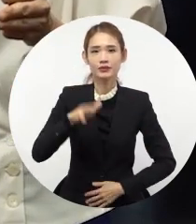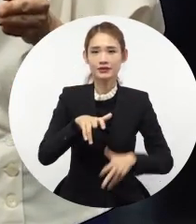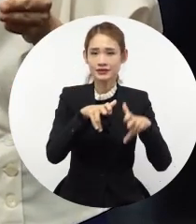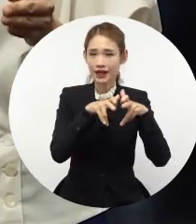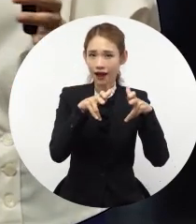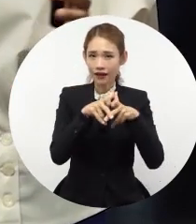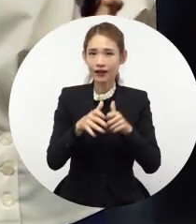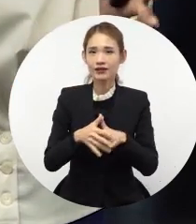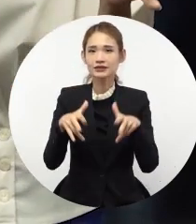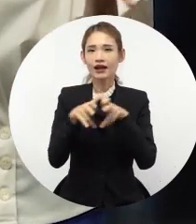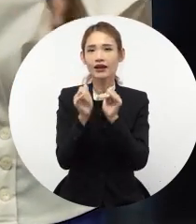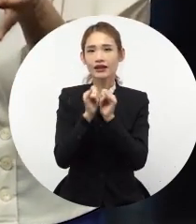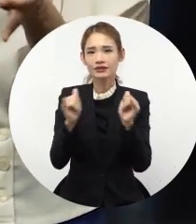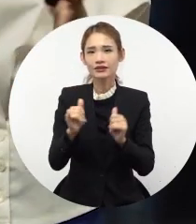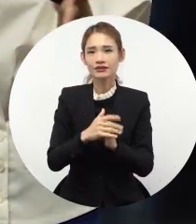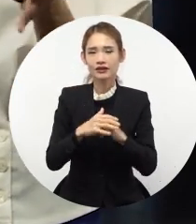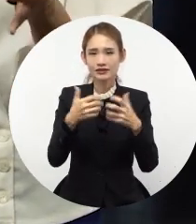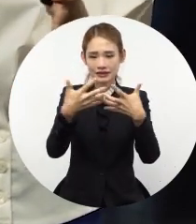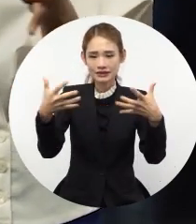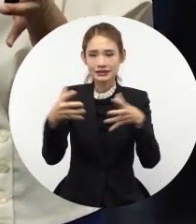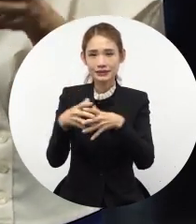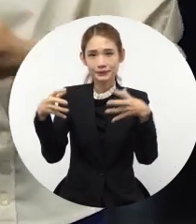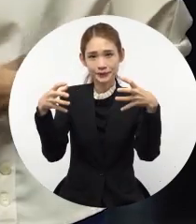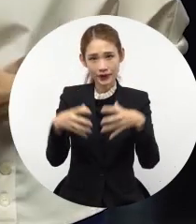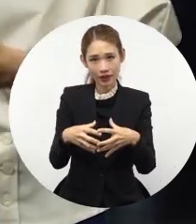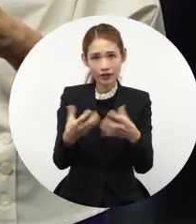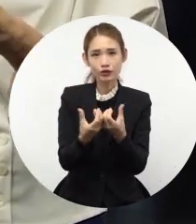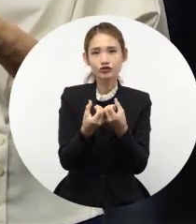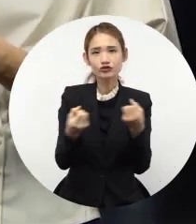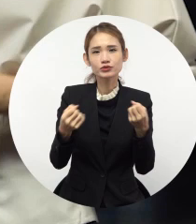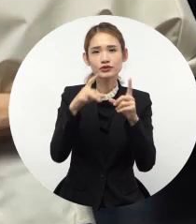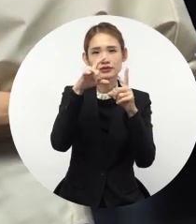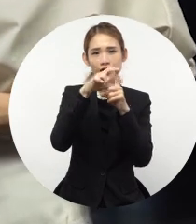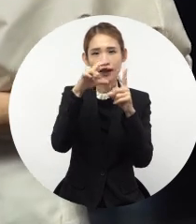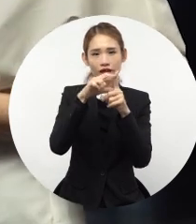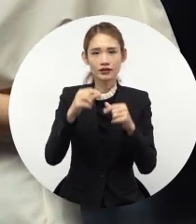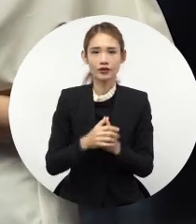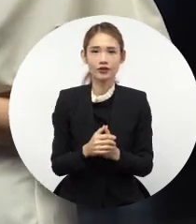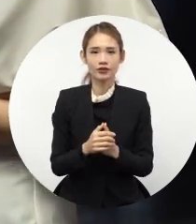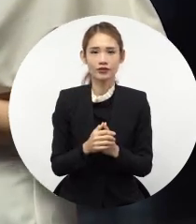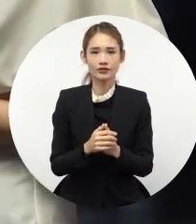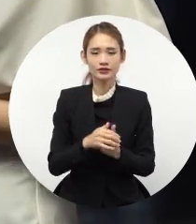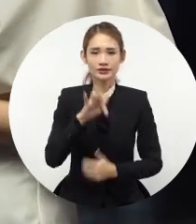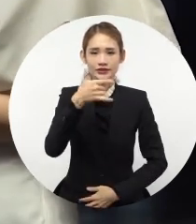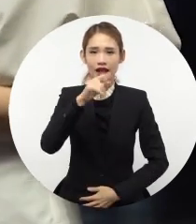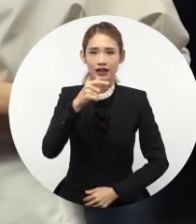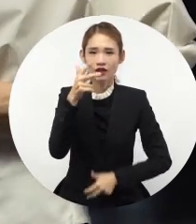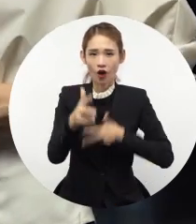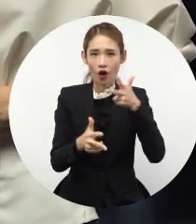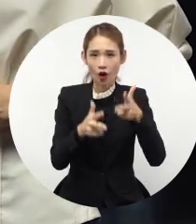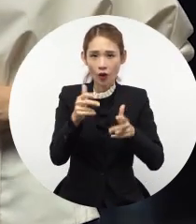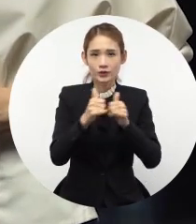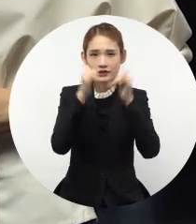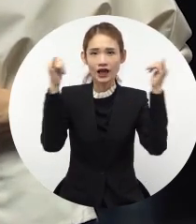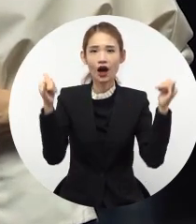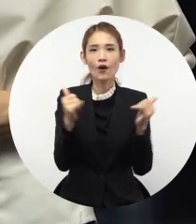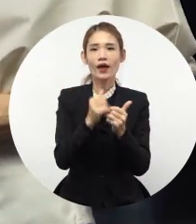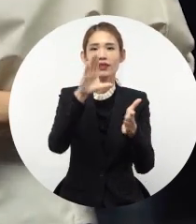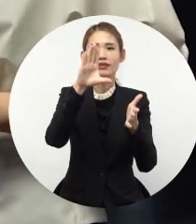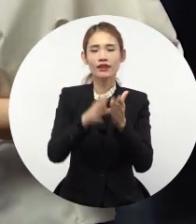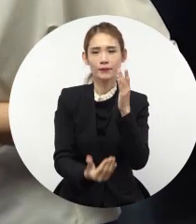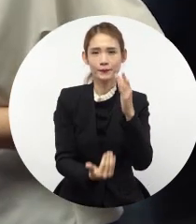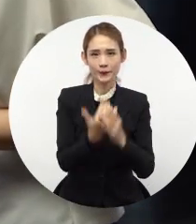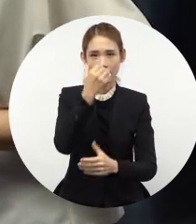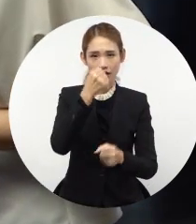장애인이라는 이 집단적인 이 구분된 단어는요, 네, 산업사회 때 생겨났다고 할 수